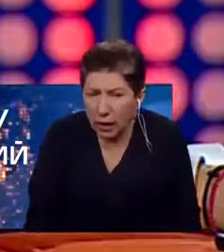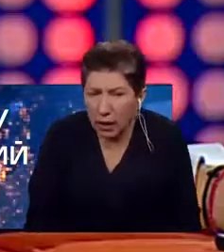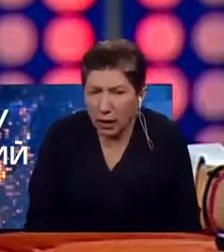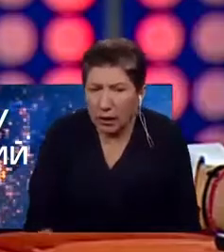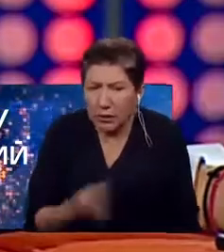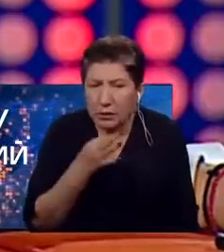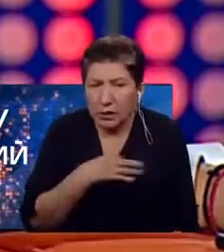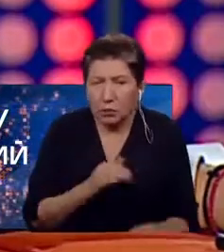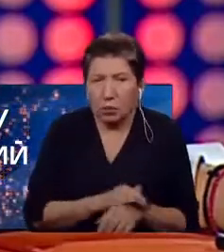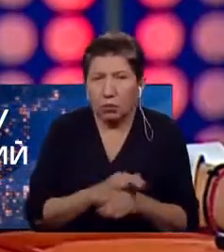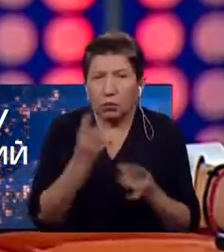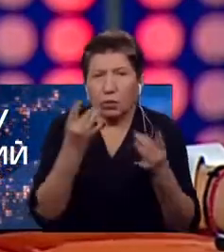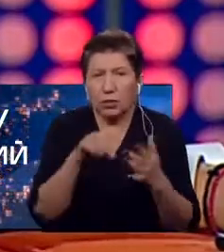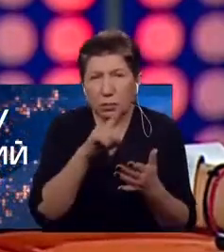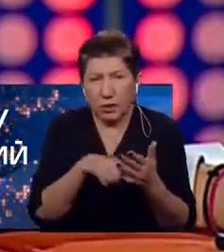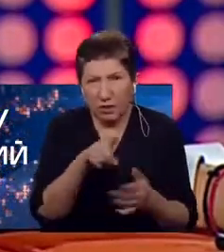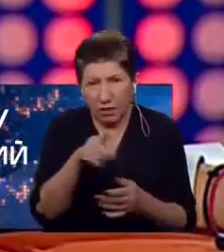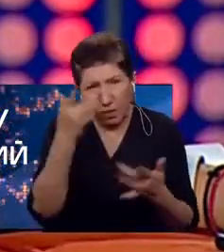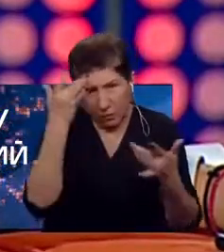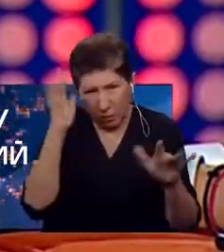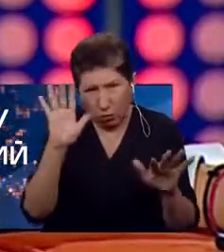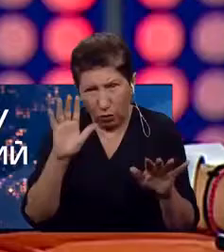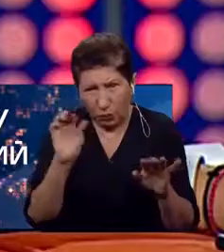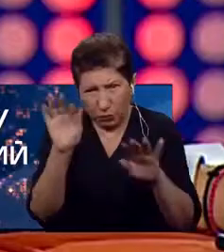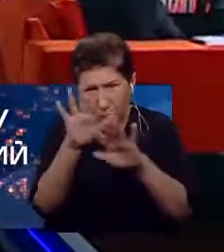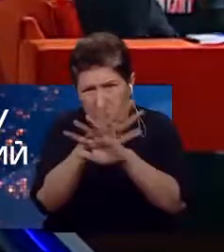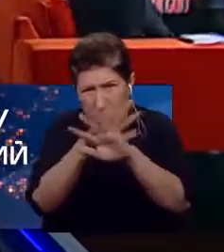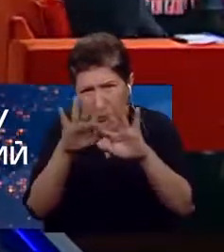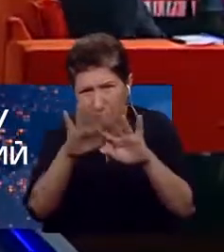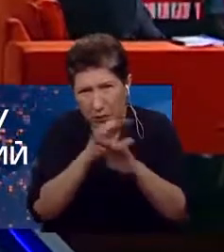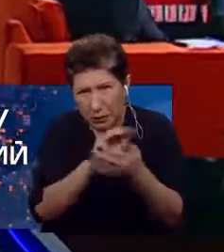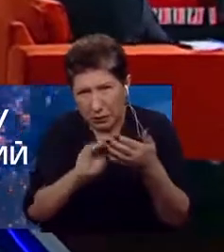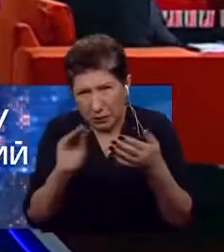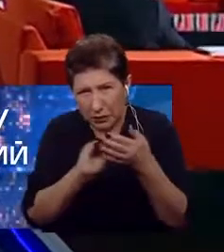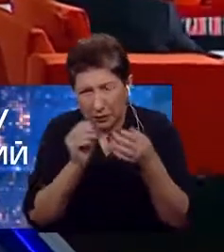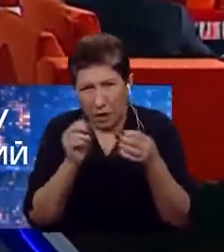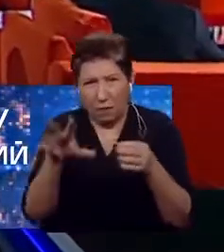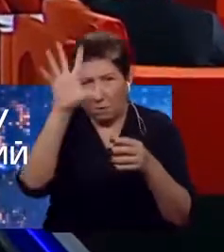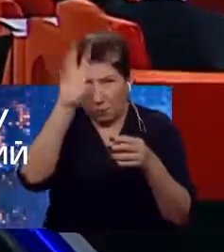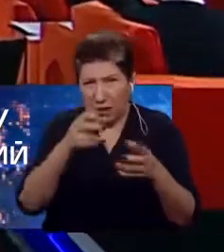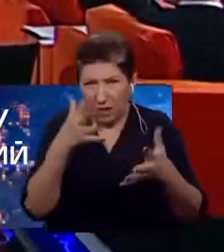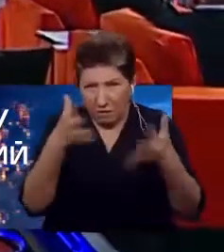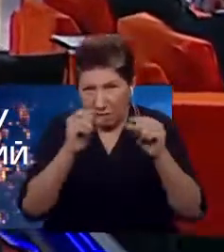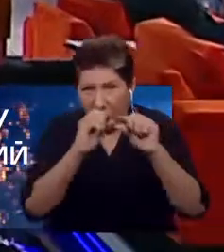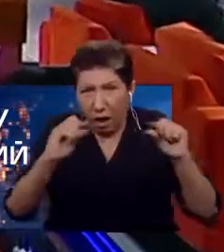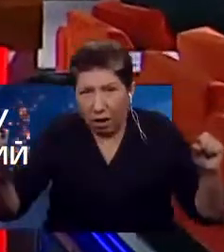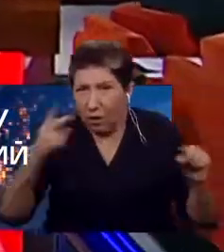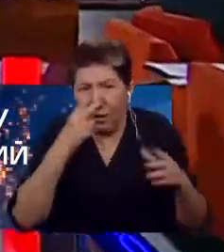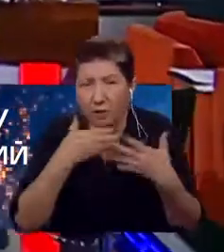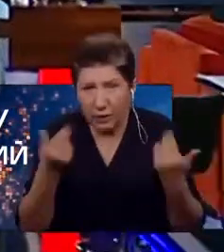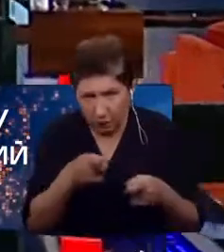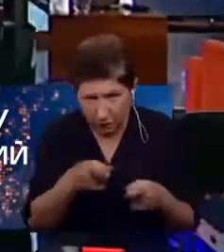будь ласка, просте питання. Це випадково так сталося, що все видно, а цей рядок не